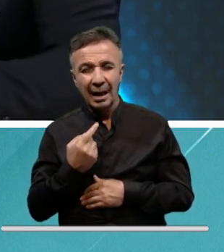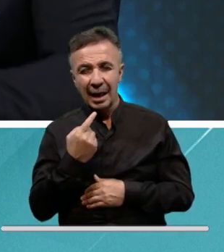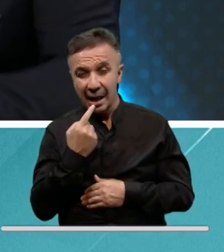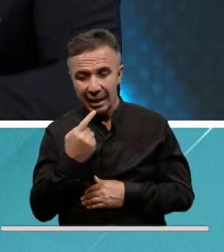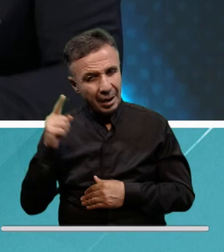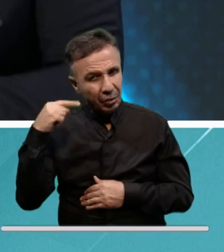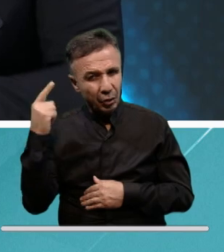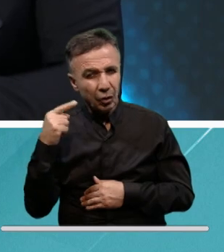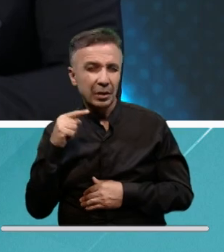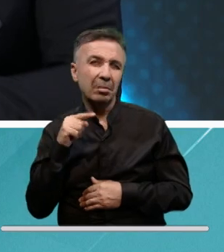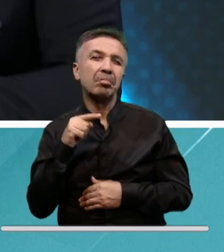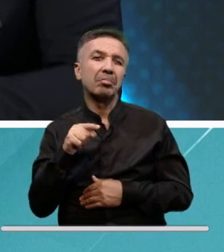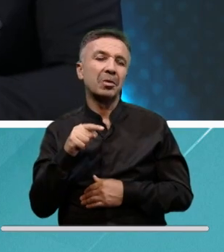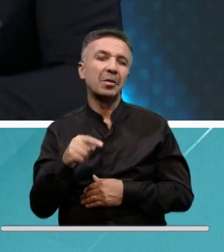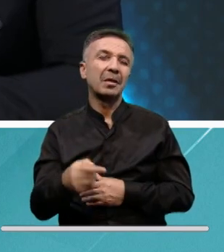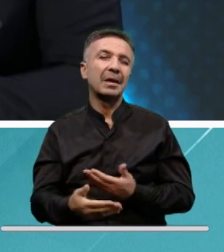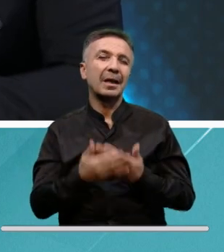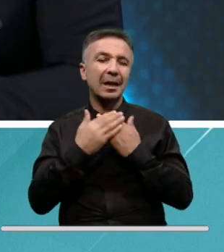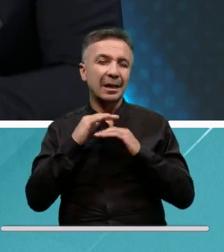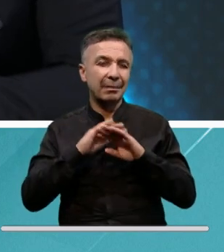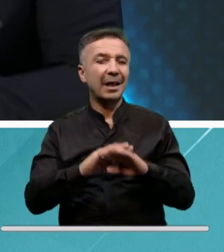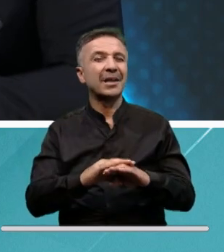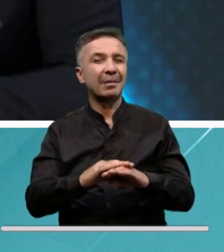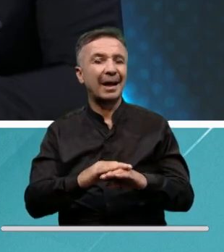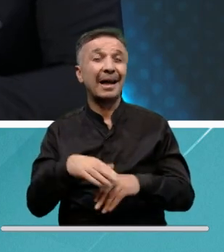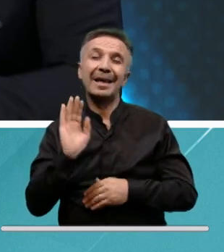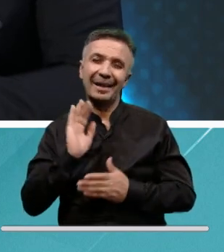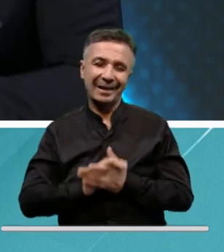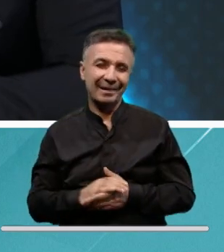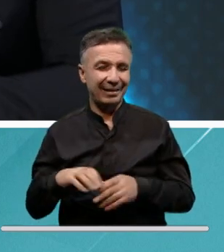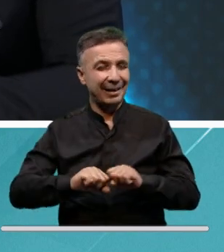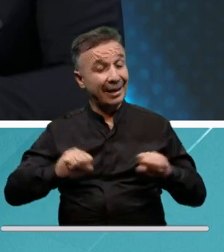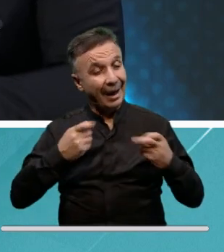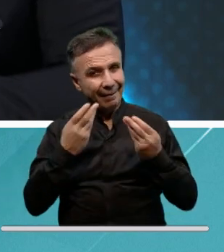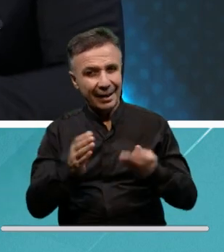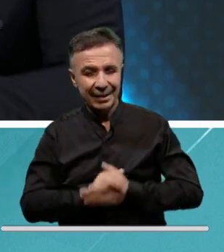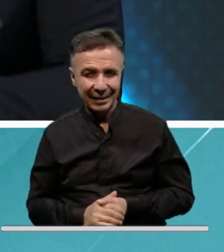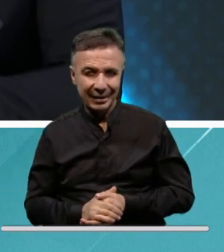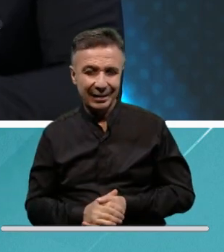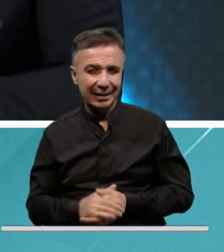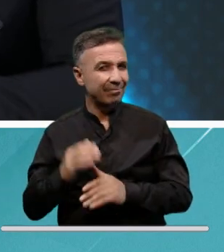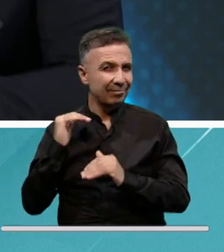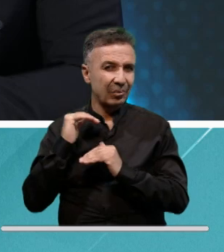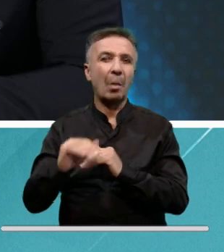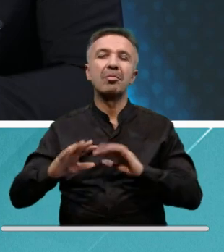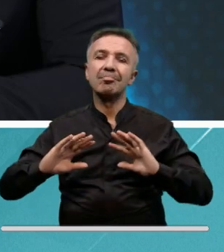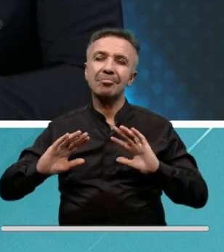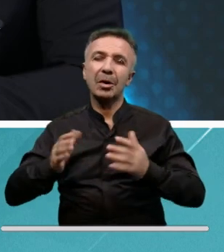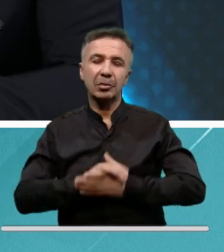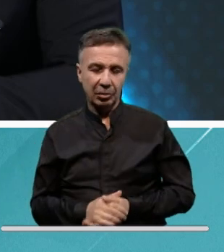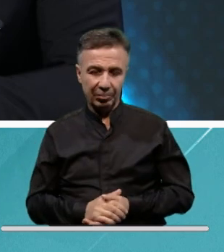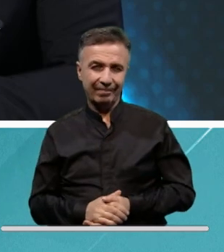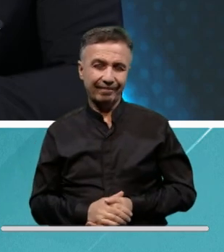düşünürsek İşte bu yardımlaşma duygusunu zedeler yaralar ve toplumda birtakım